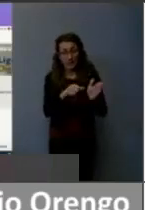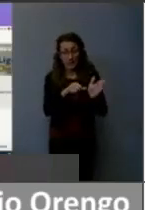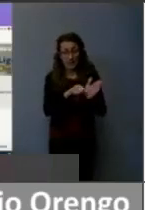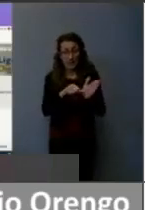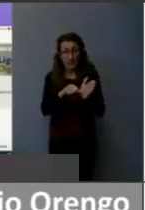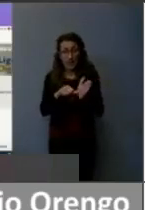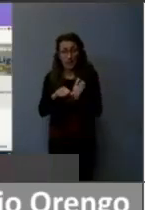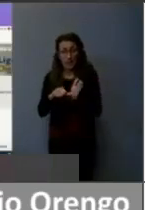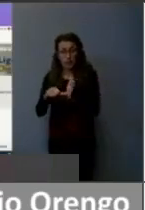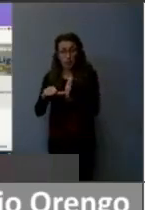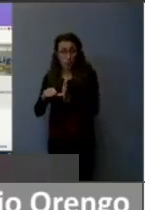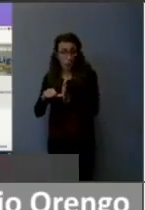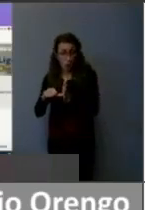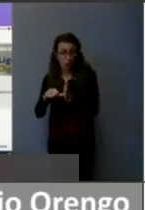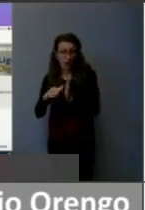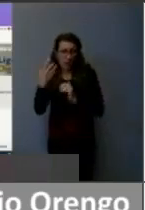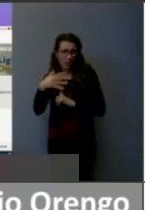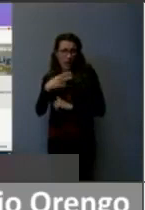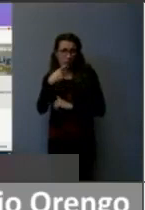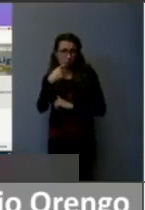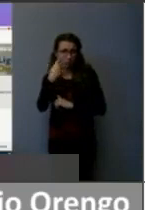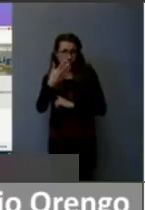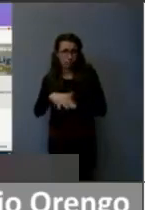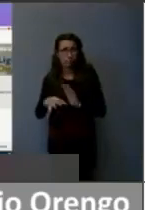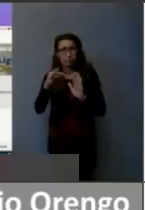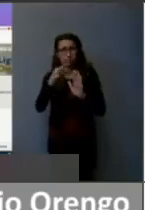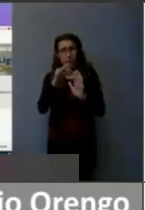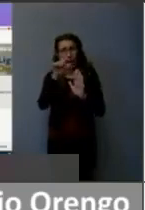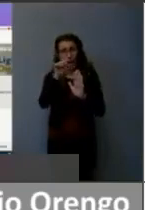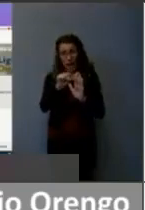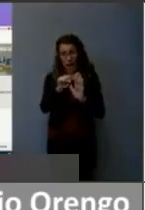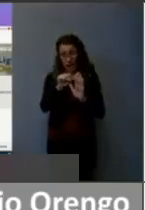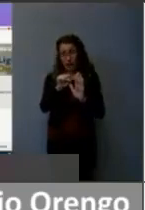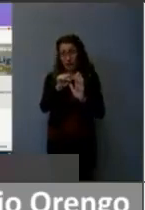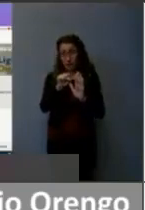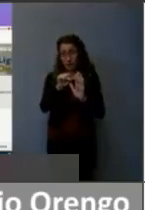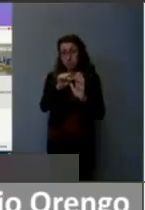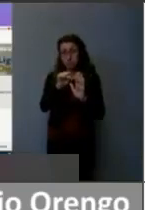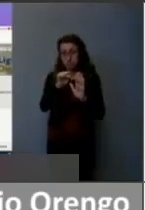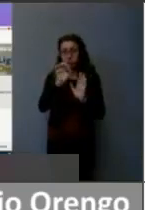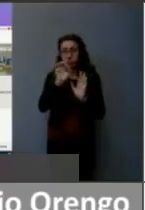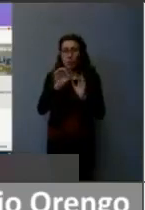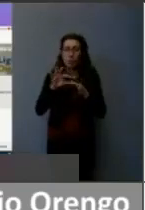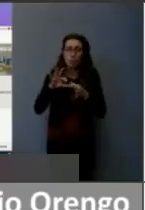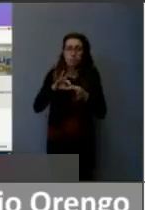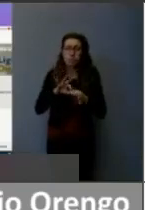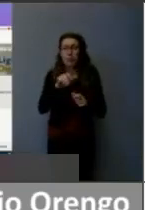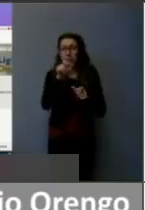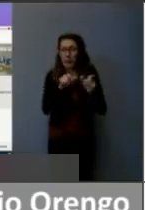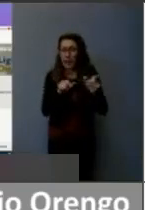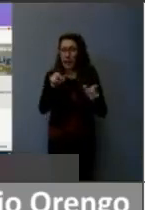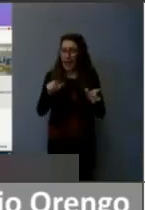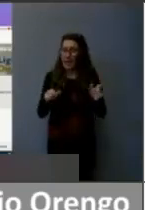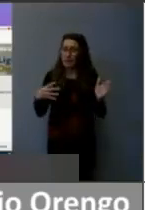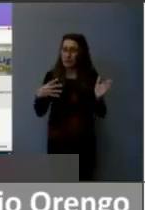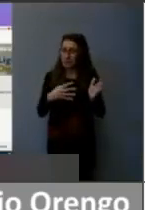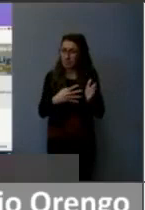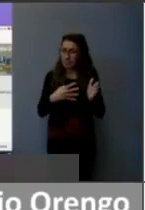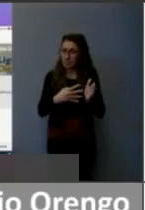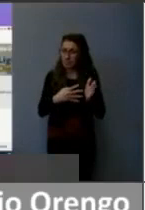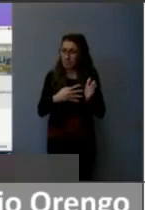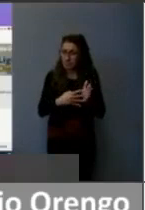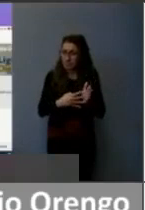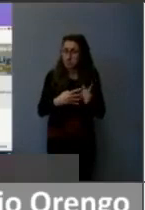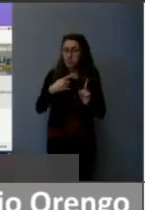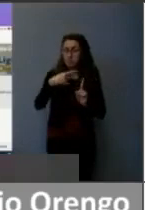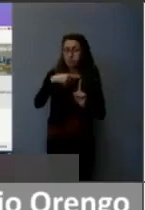A a favore di soggetti terzi, nonché la gestione delle